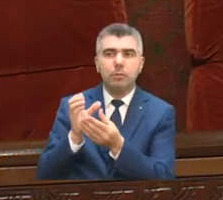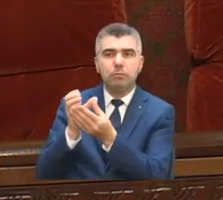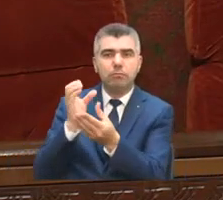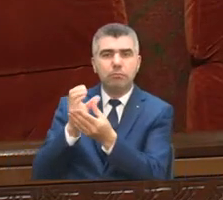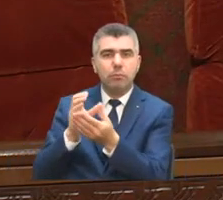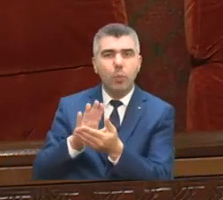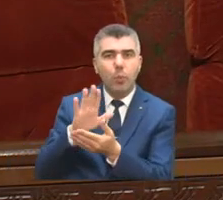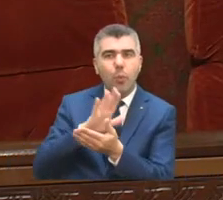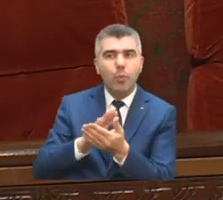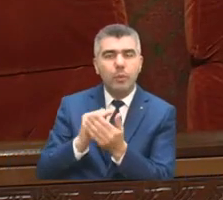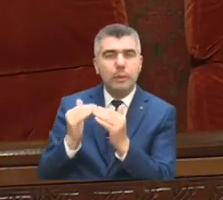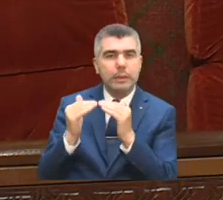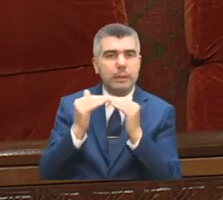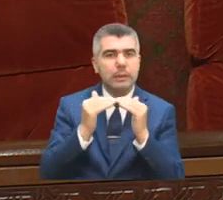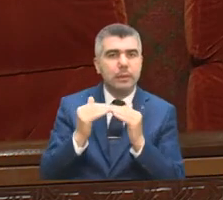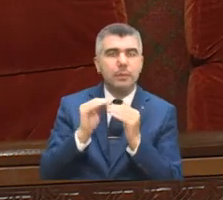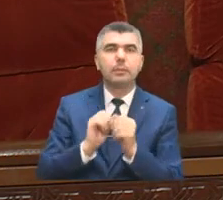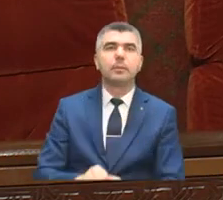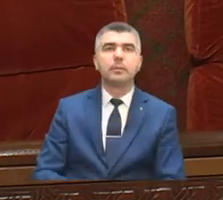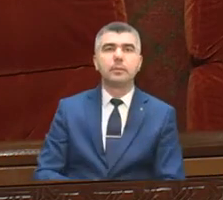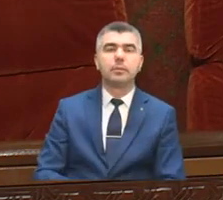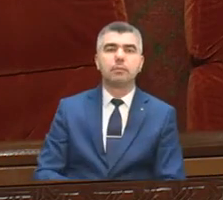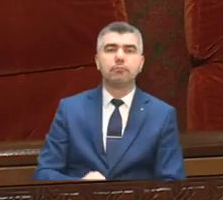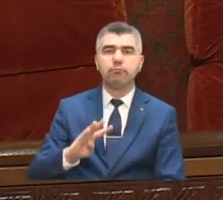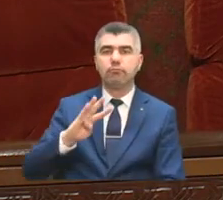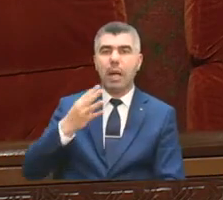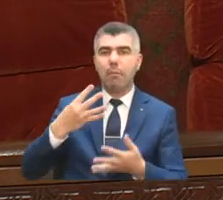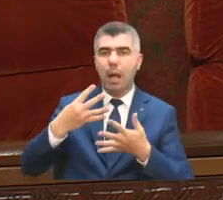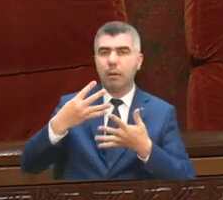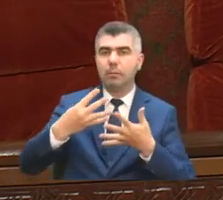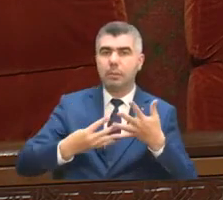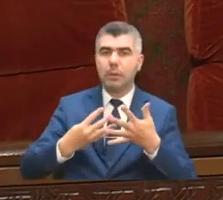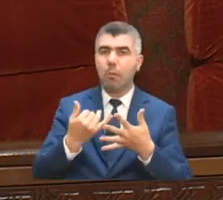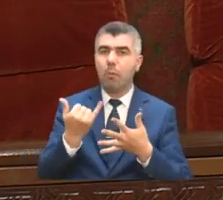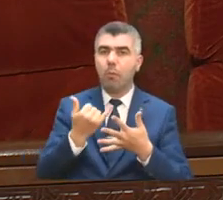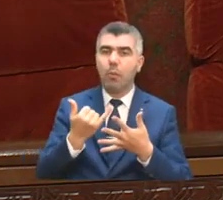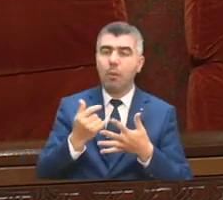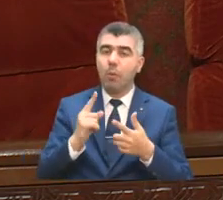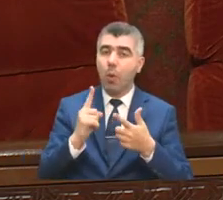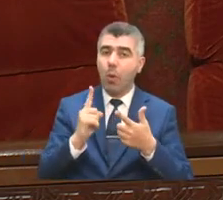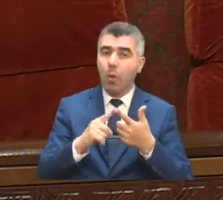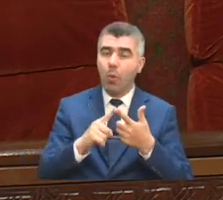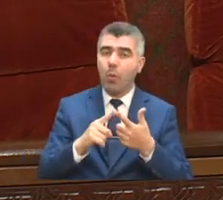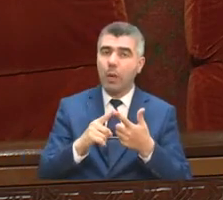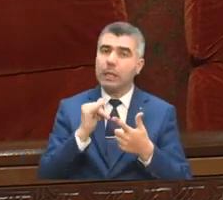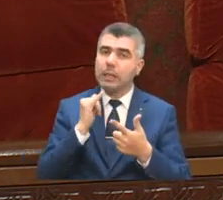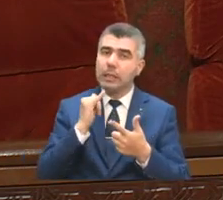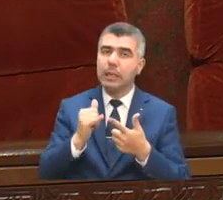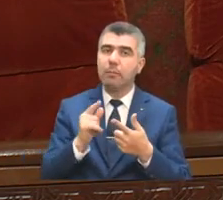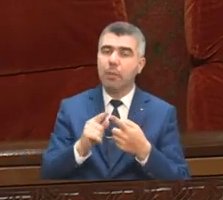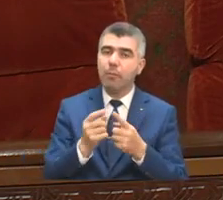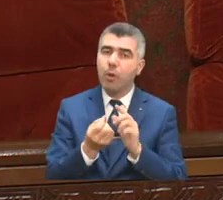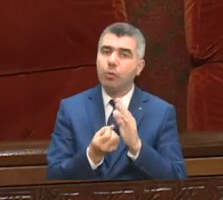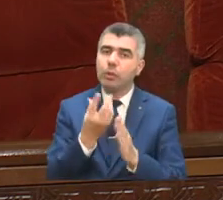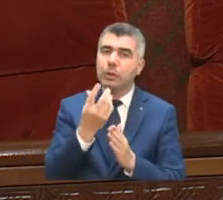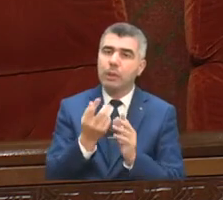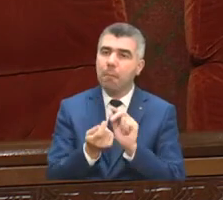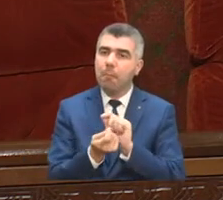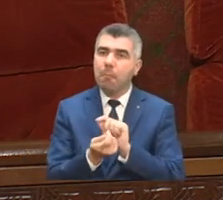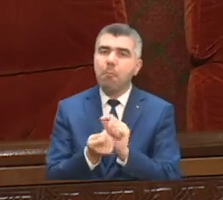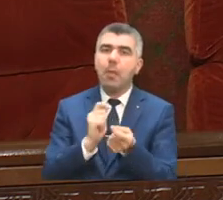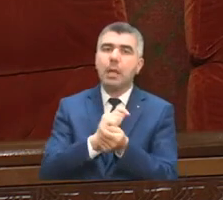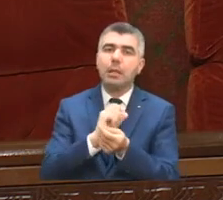تنافسي وذلك من خلال اربع محاور استراتيجيه الاول حركيه مستدامه في التطوير منظومه شموليه